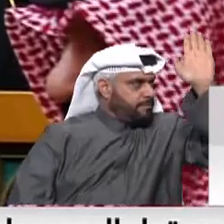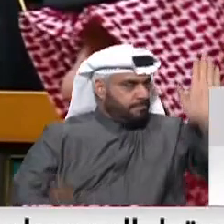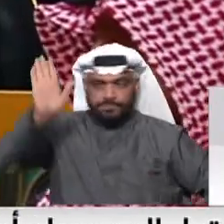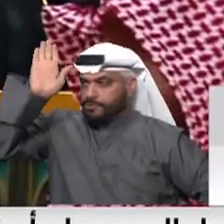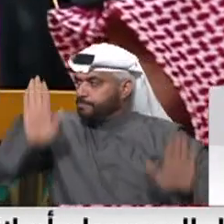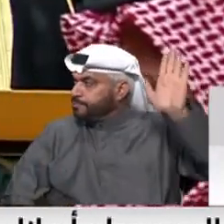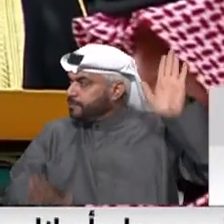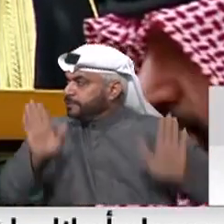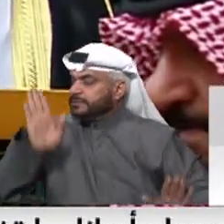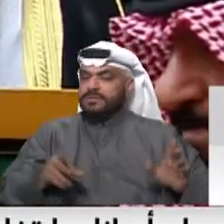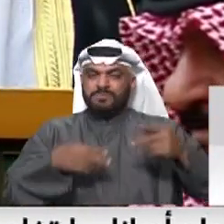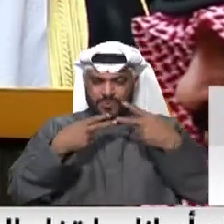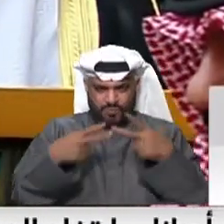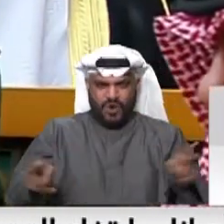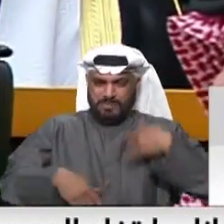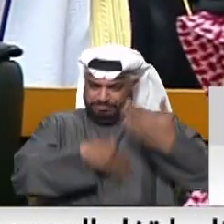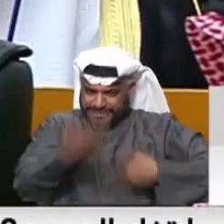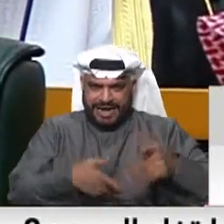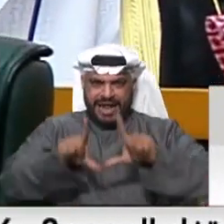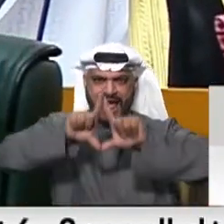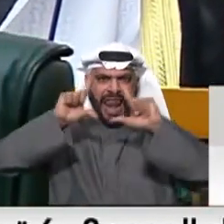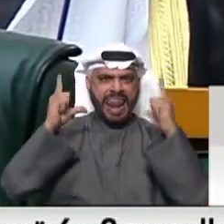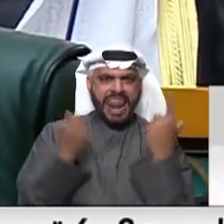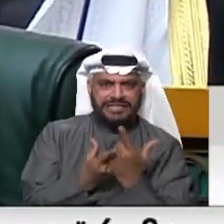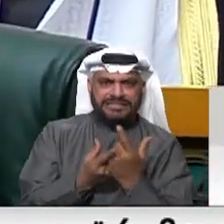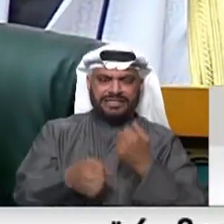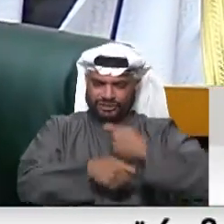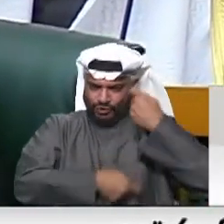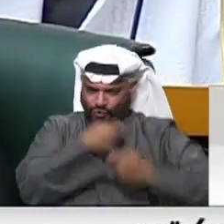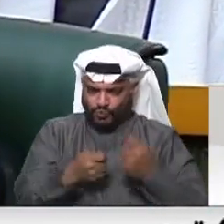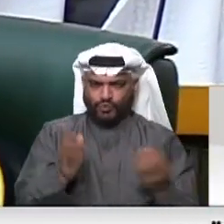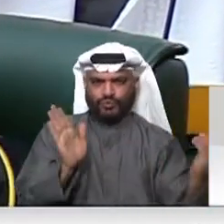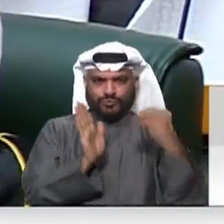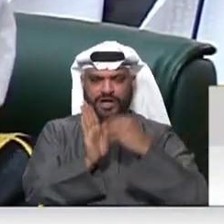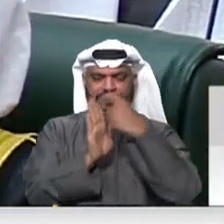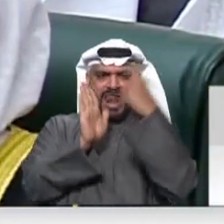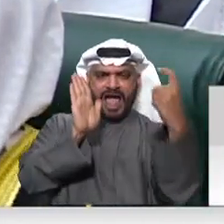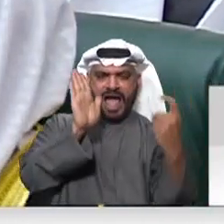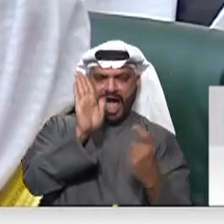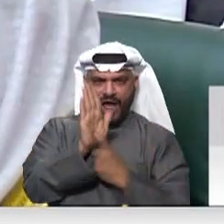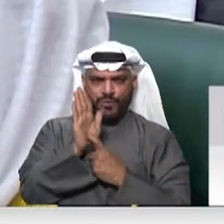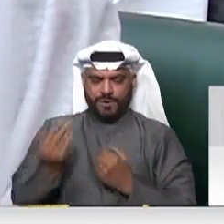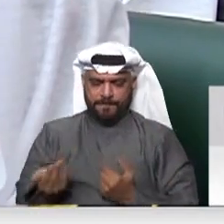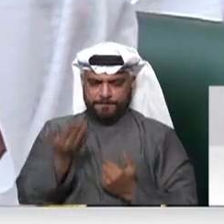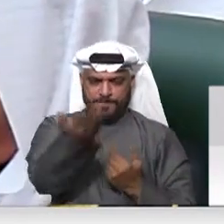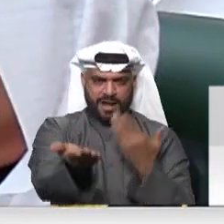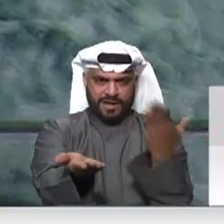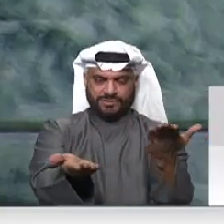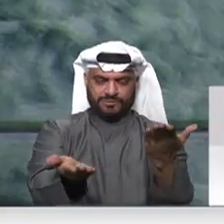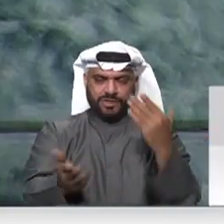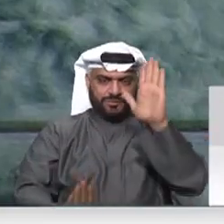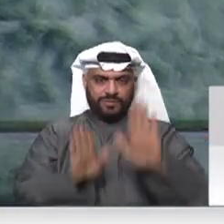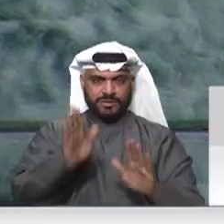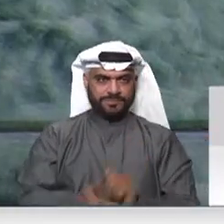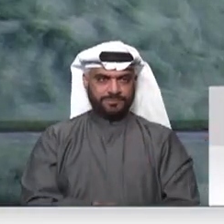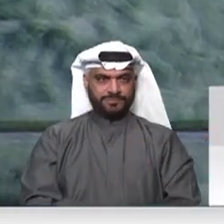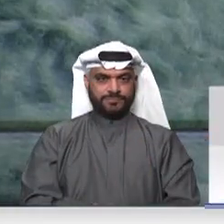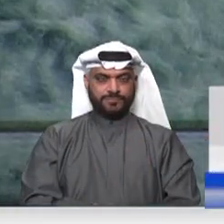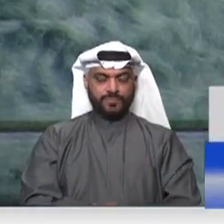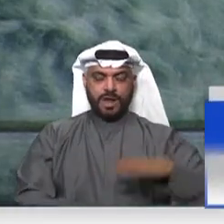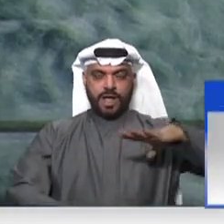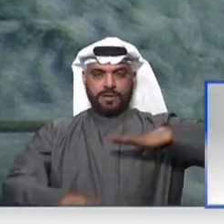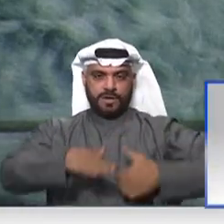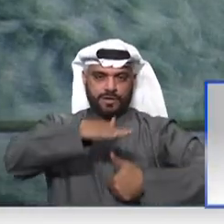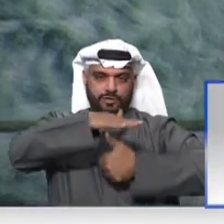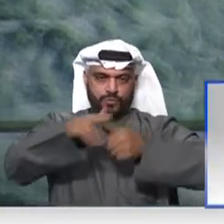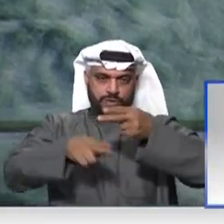دور الانعقاد واستعجال اللجان المختصة بإنجاز القوانين وإدراجها على جلسات مجلس الأمة المقبلة. حضرة صاحب السمو